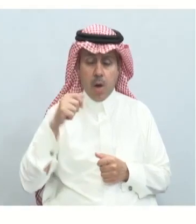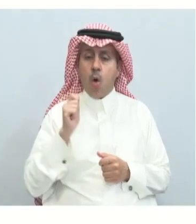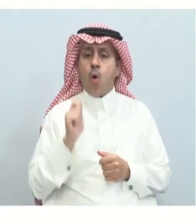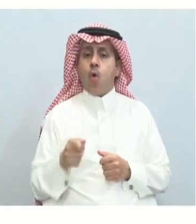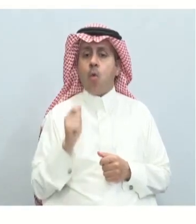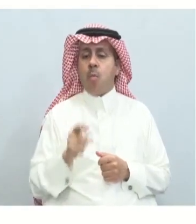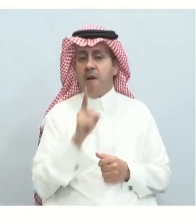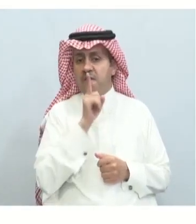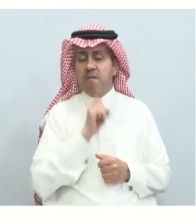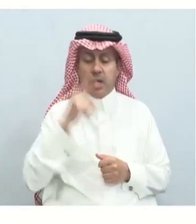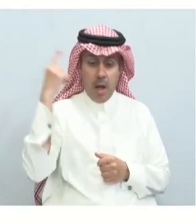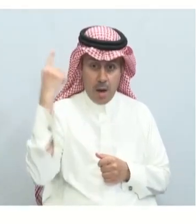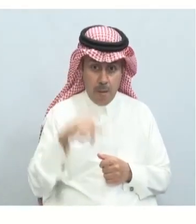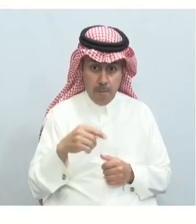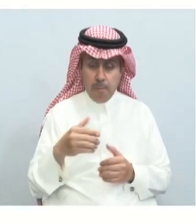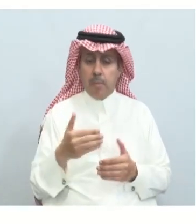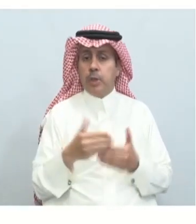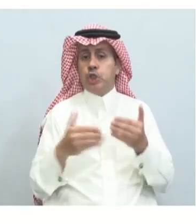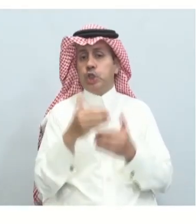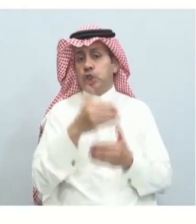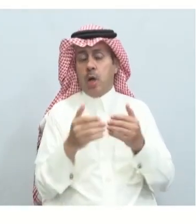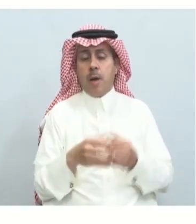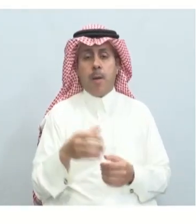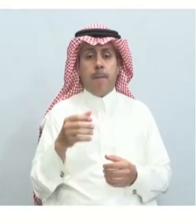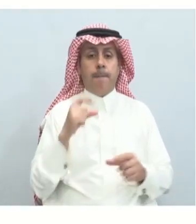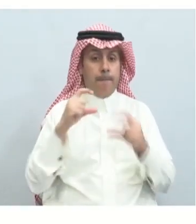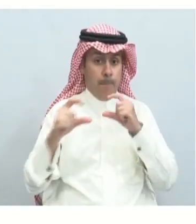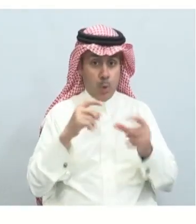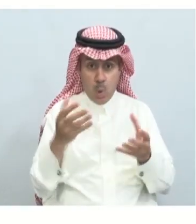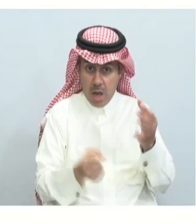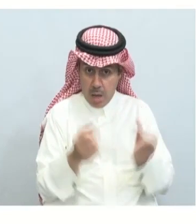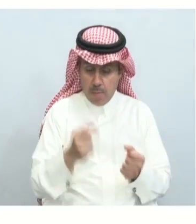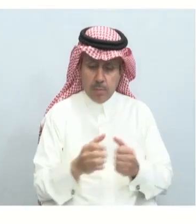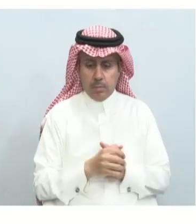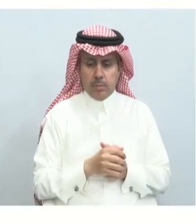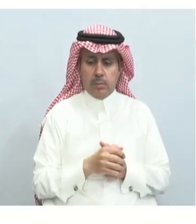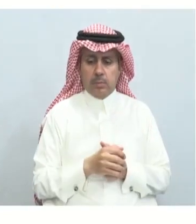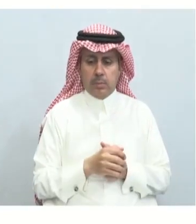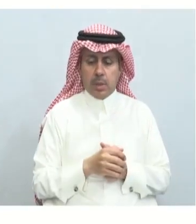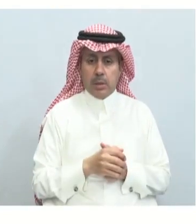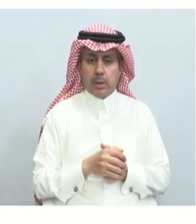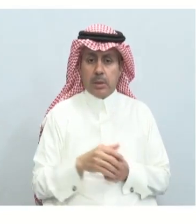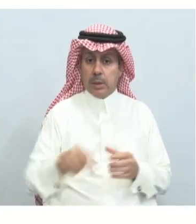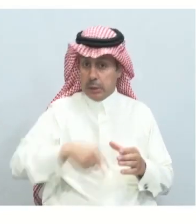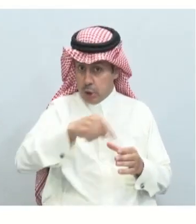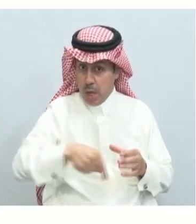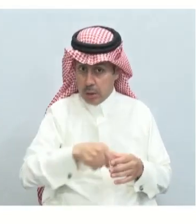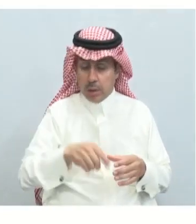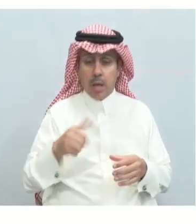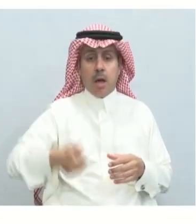الفقهي وهو حرمه انشاء مثل هذه البنوك لما يترتب عليها من اختلاط الانساب